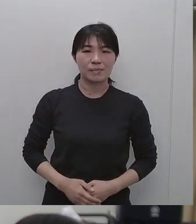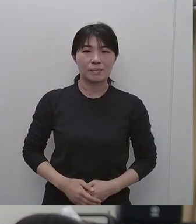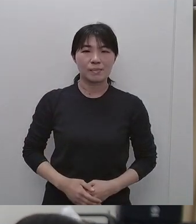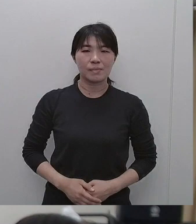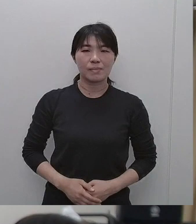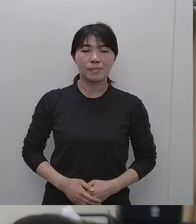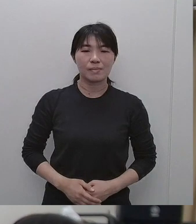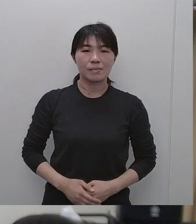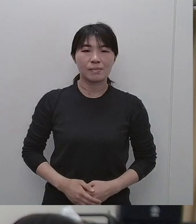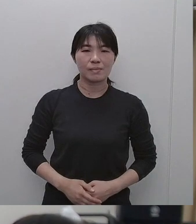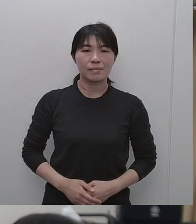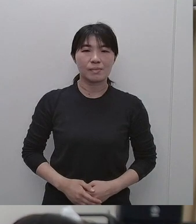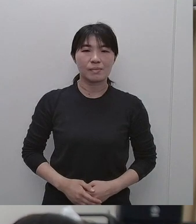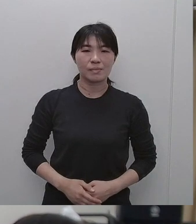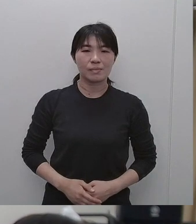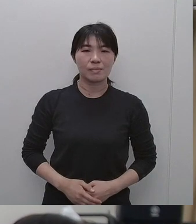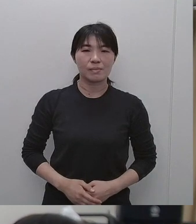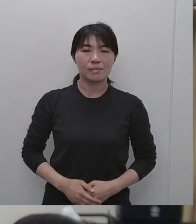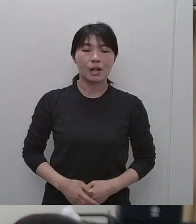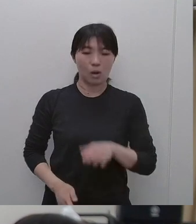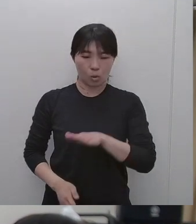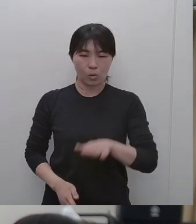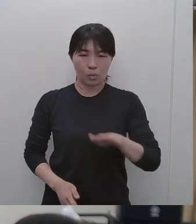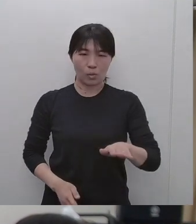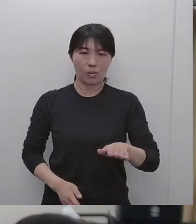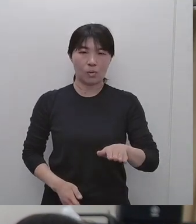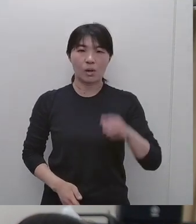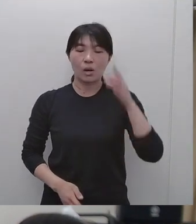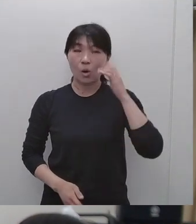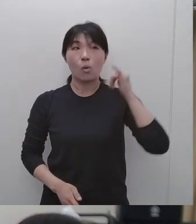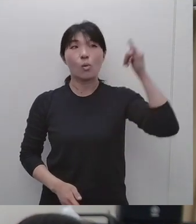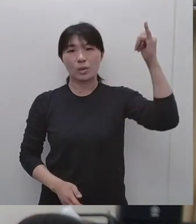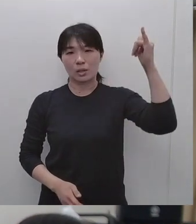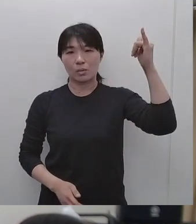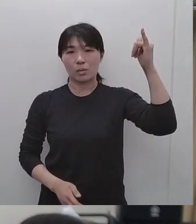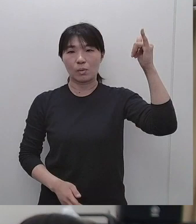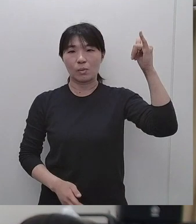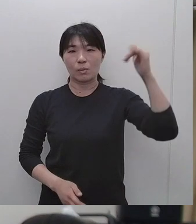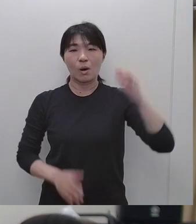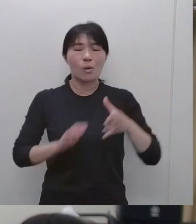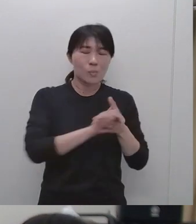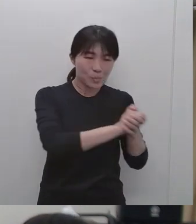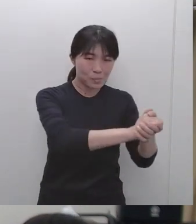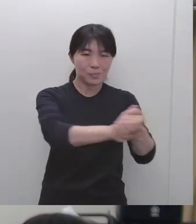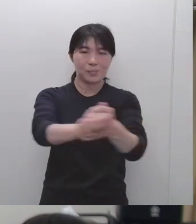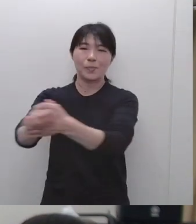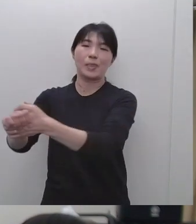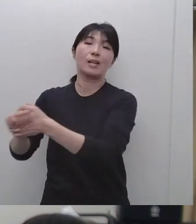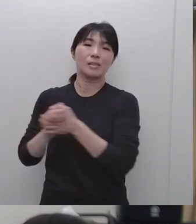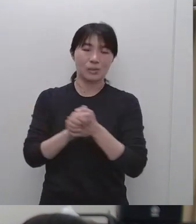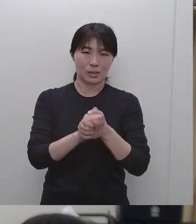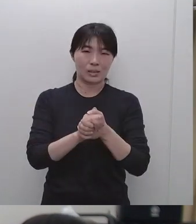ていただきました。それで子どもたちも保護者の方たちも一緒